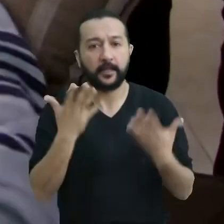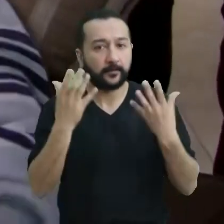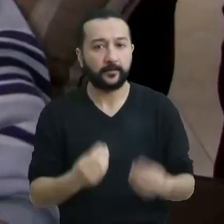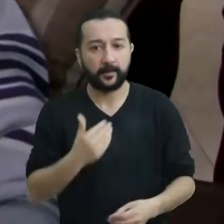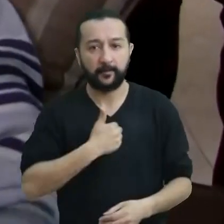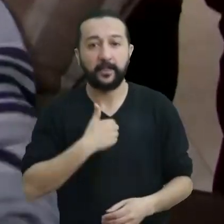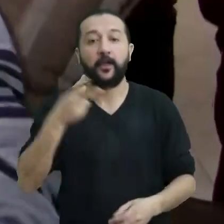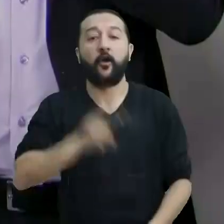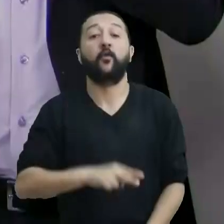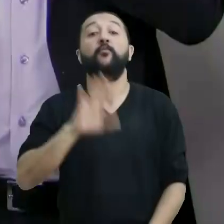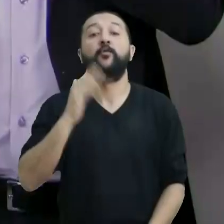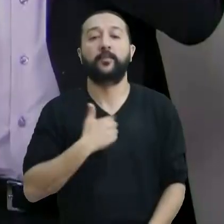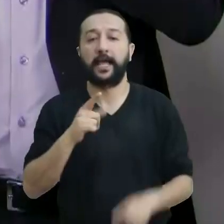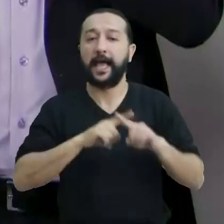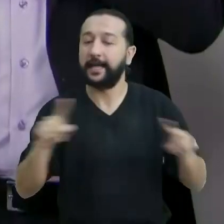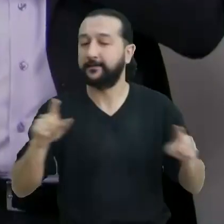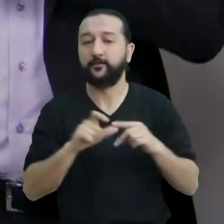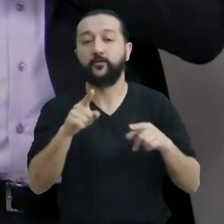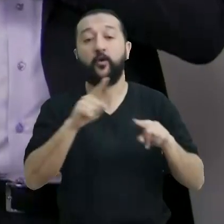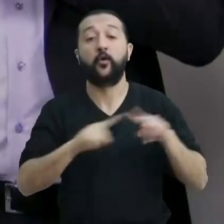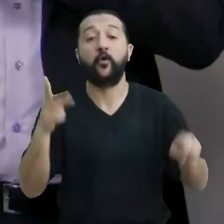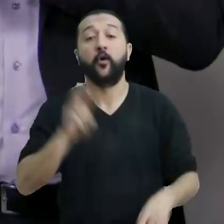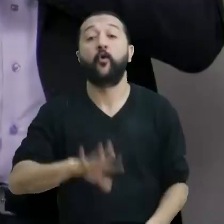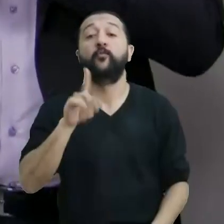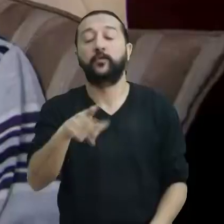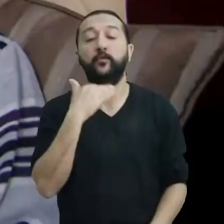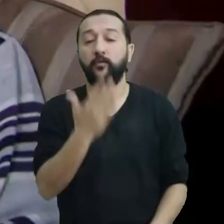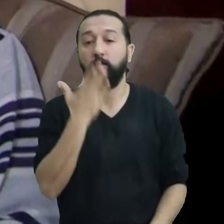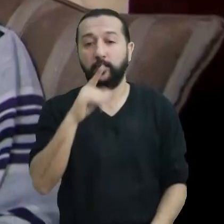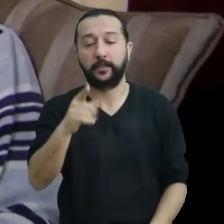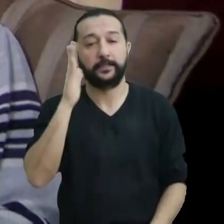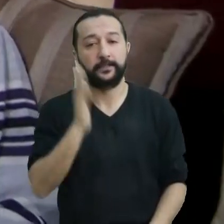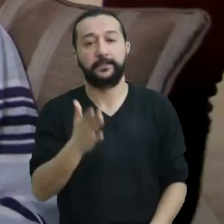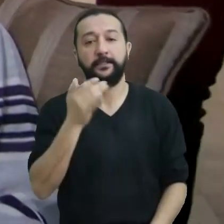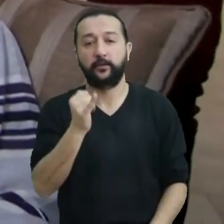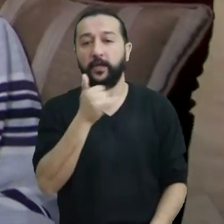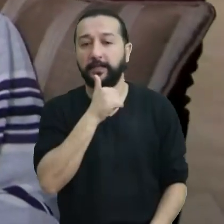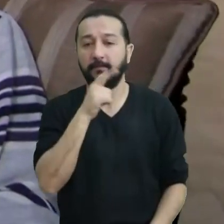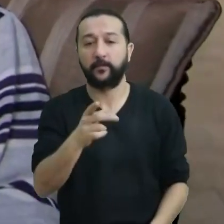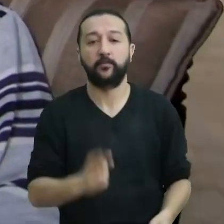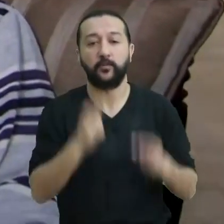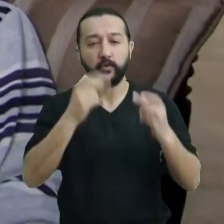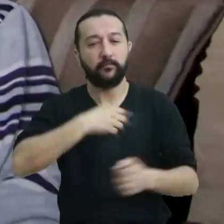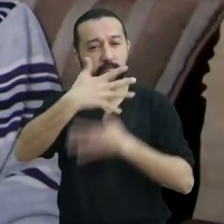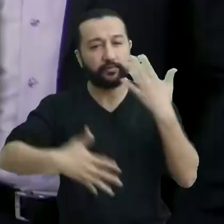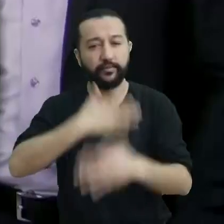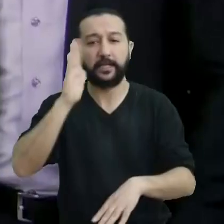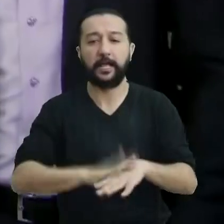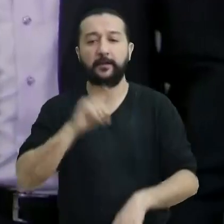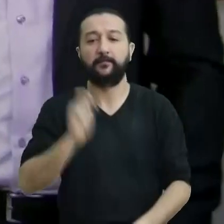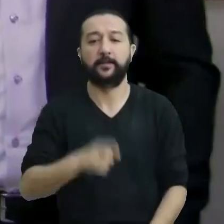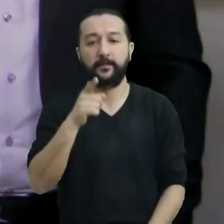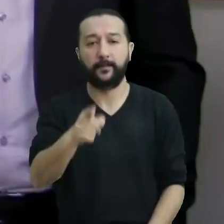yani? Bir ölmüyor mu? Hayır Şükrü Efendi, ölmüyormuşsun ya. Çakma herif. Boşu boşuna ortalığı ayağa